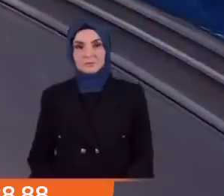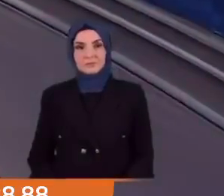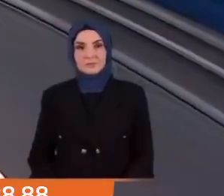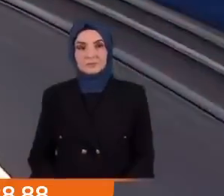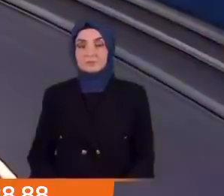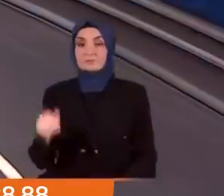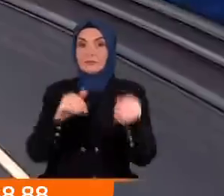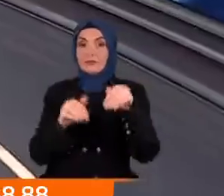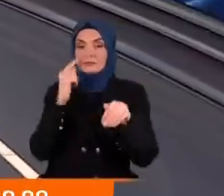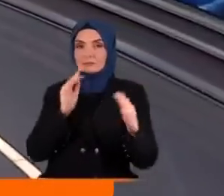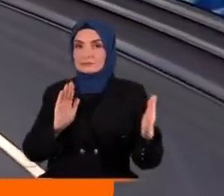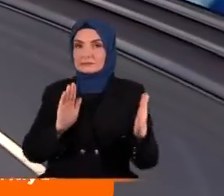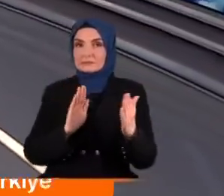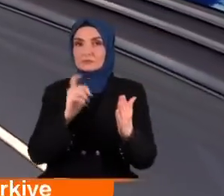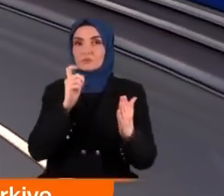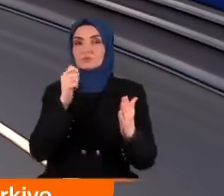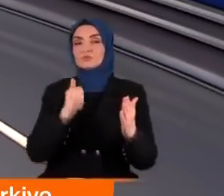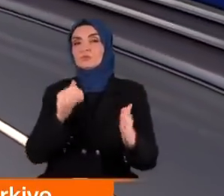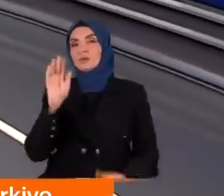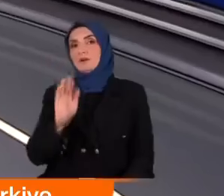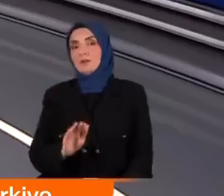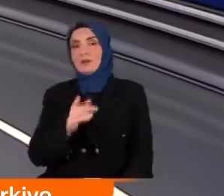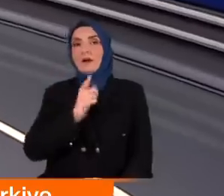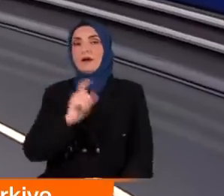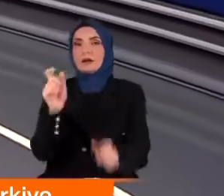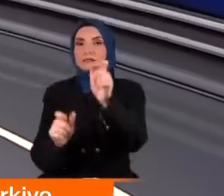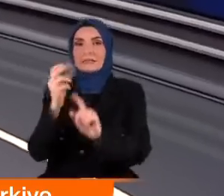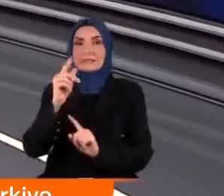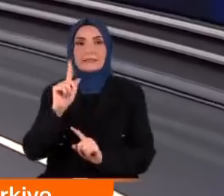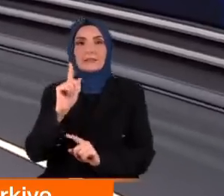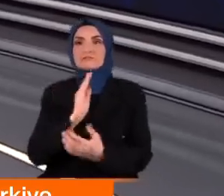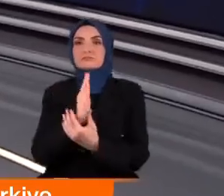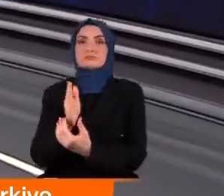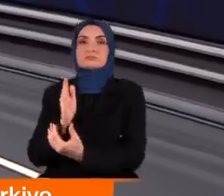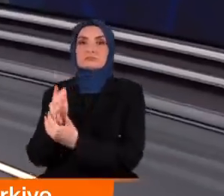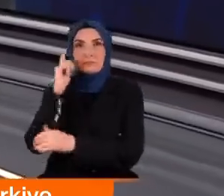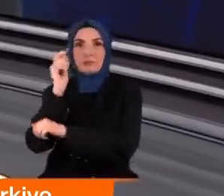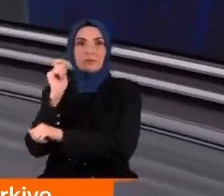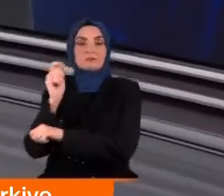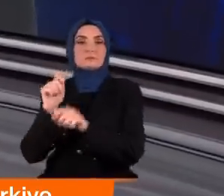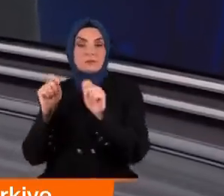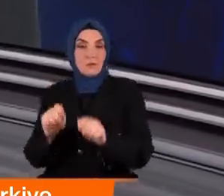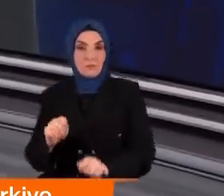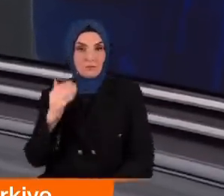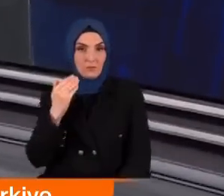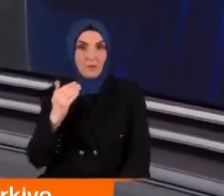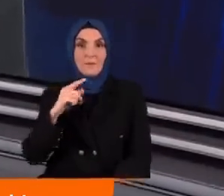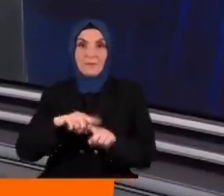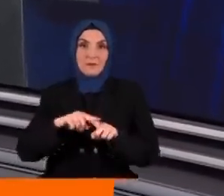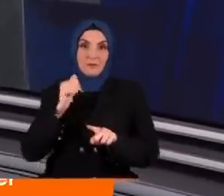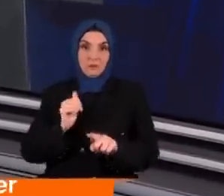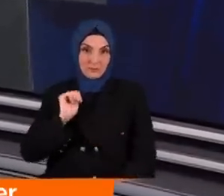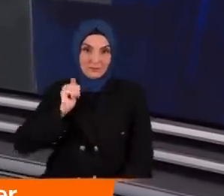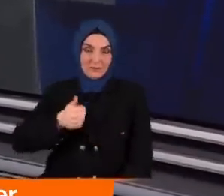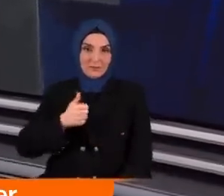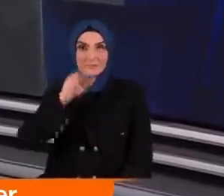Seçime 9 gün kaldı. Adaylar il il gezerek miting yapıyor. Yarın yani pazar günü önemli bir buluşma olacak İstanbul'da. AK Parti